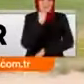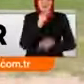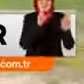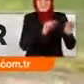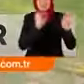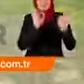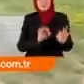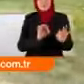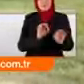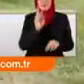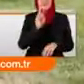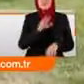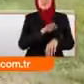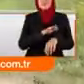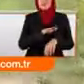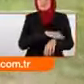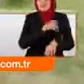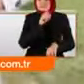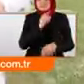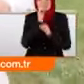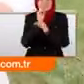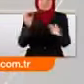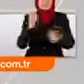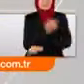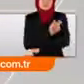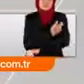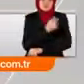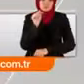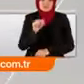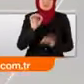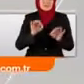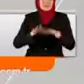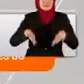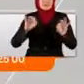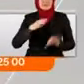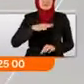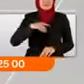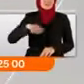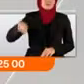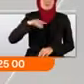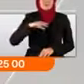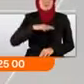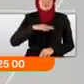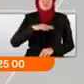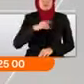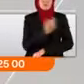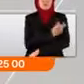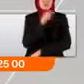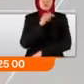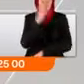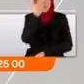sürecin tamamlanmasını istedi Su Tanesi 31 Temmuz yurtlarımız Karantina sürecinin en önemli parçalarından